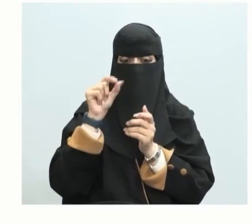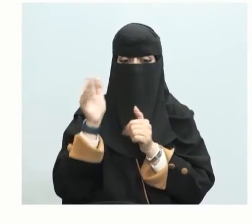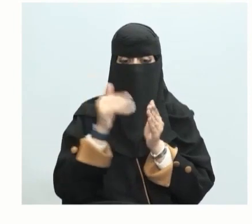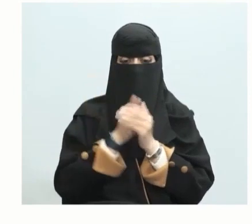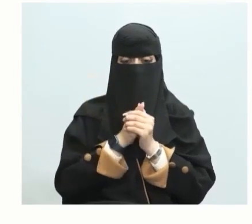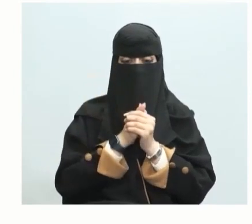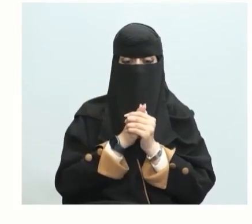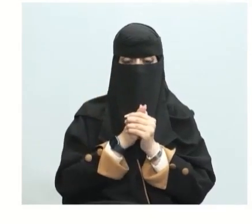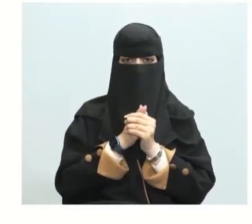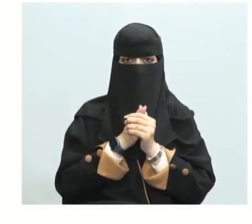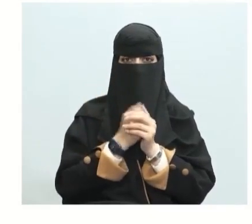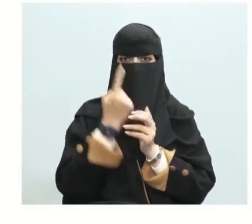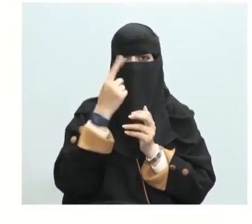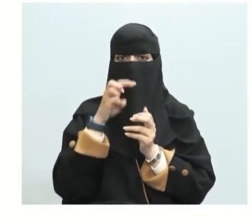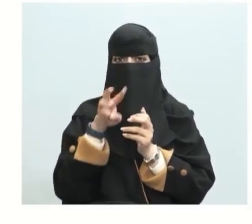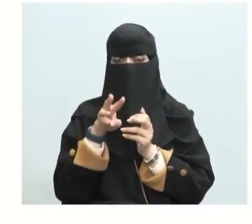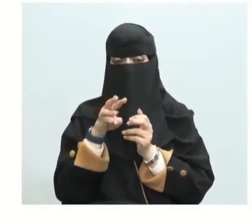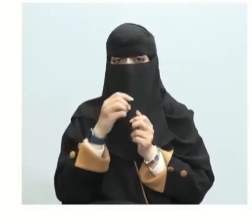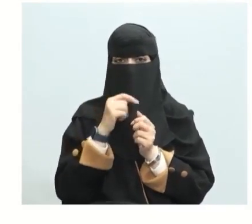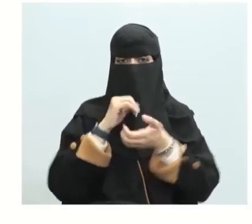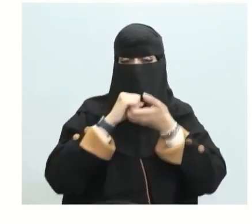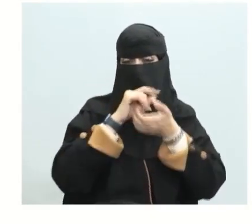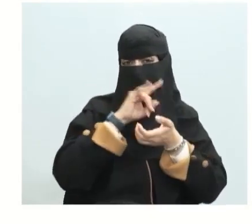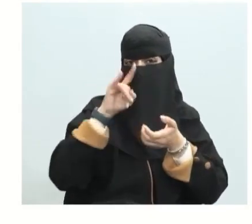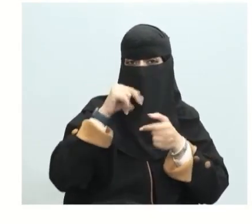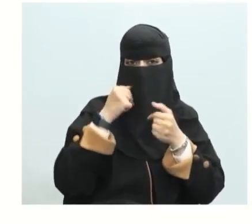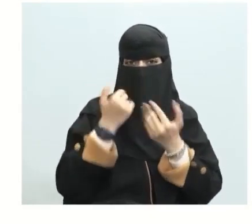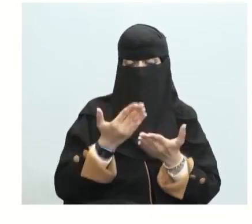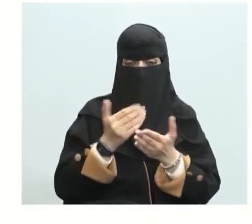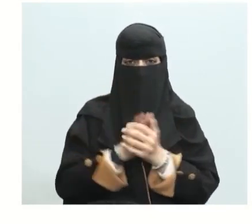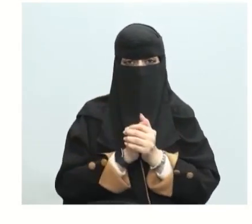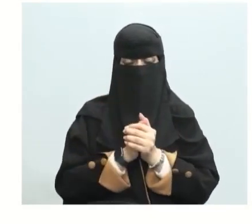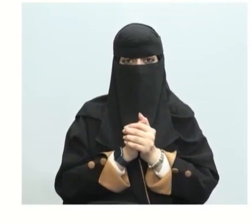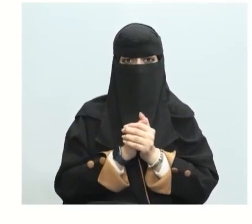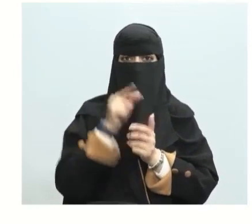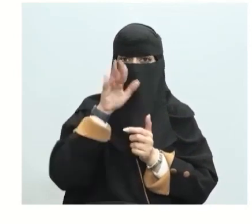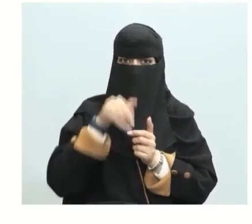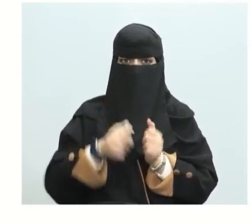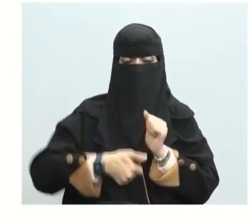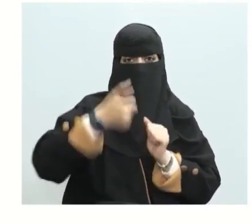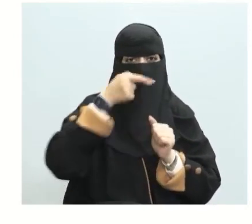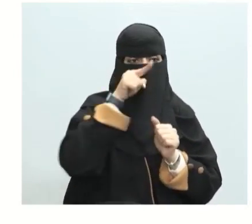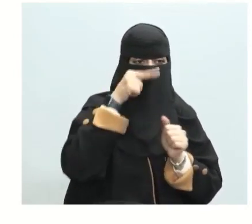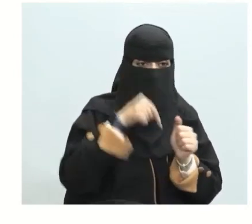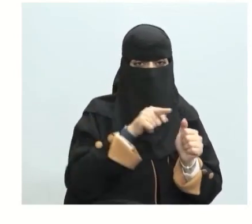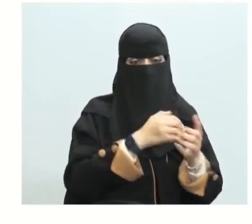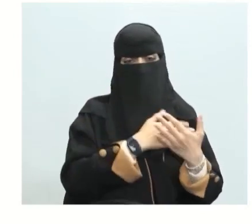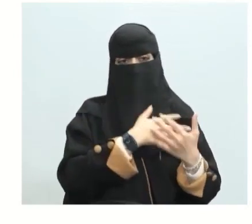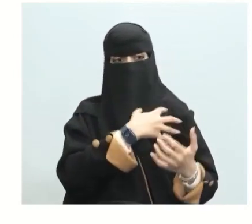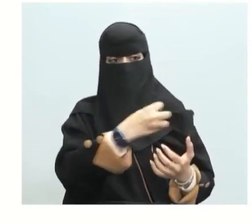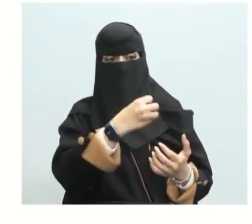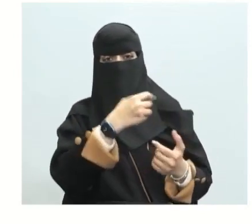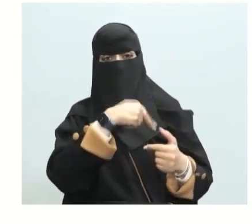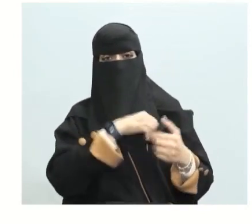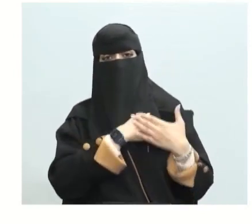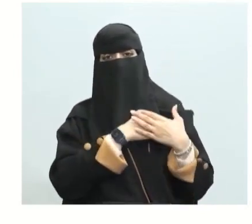هنا الف صديق لا يكفي هذا عنوان او تقول مثلا احسن ال الناس تستعبد قلوبهم هذا